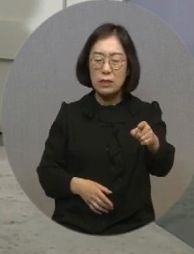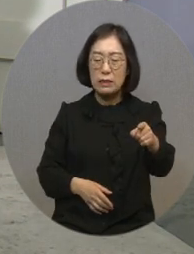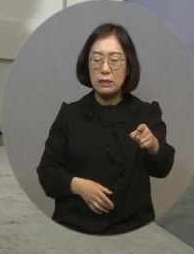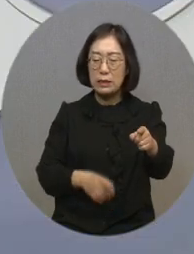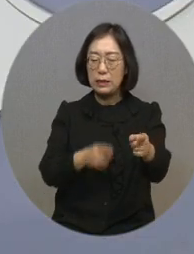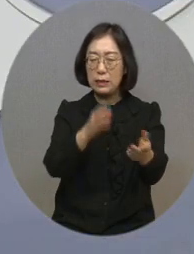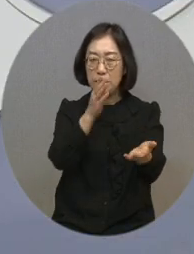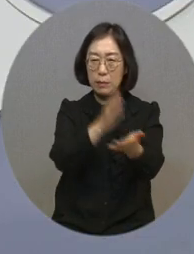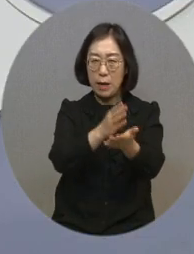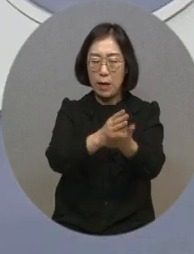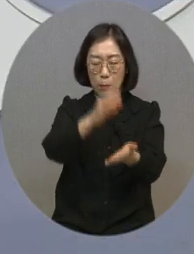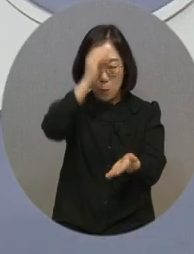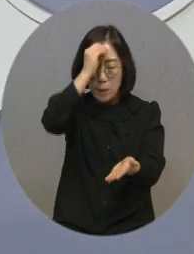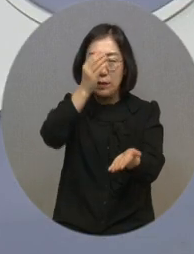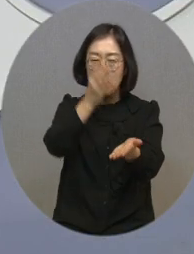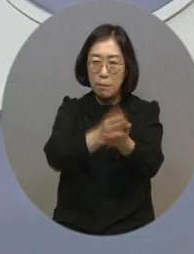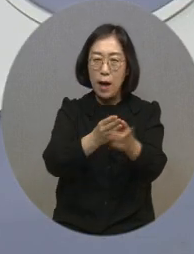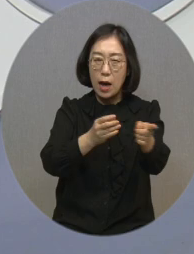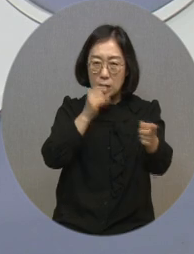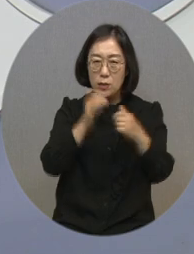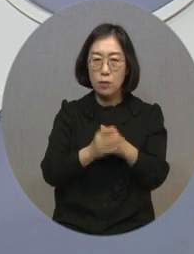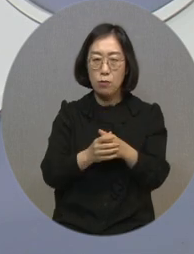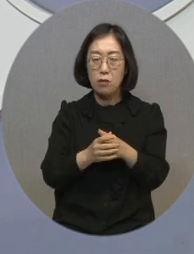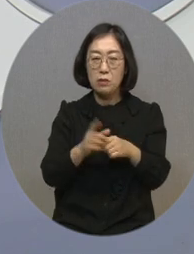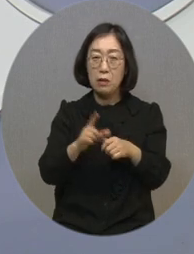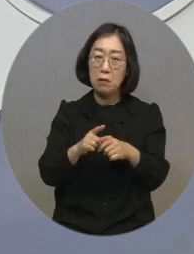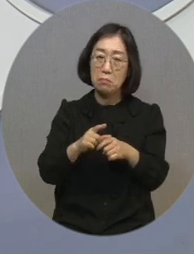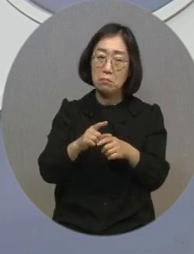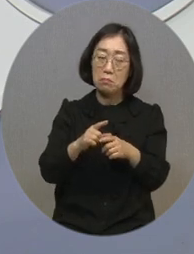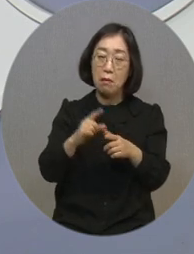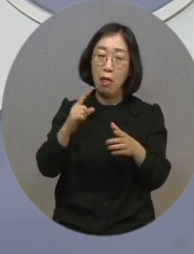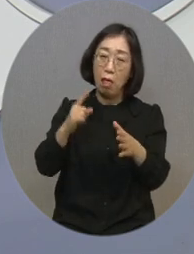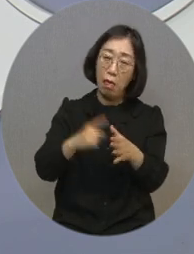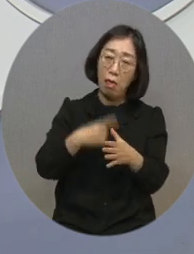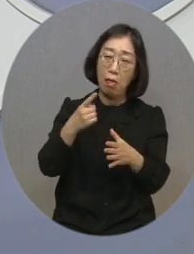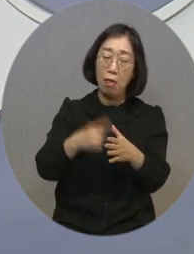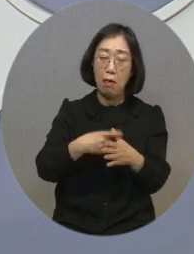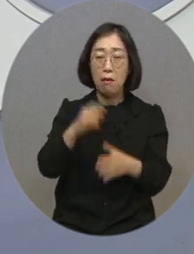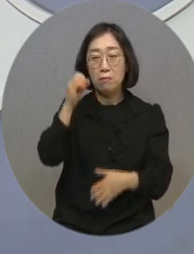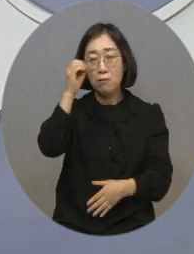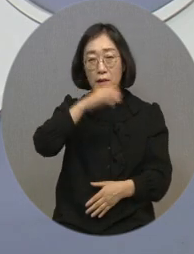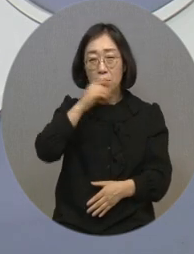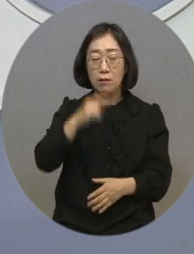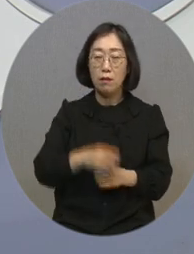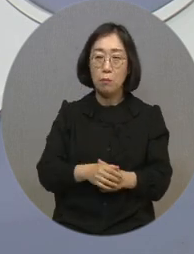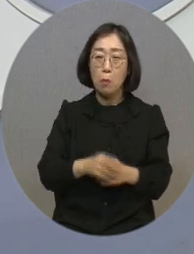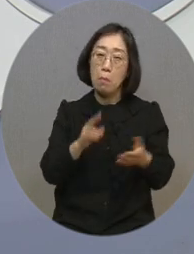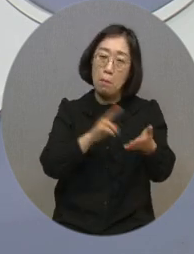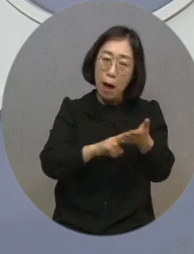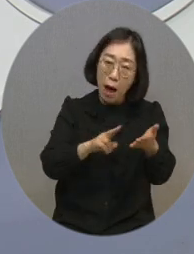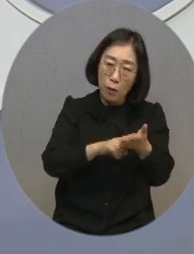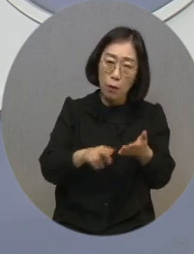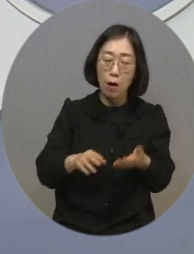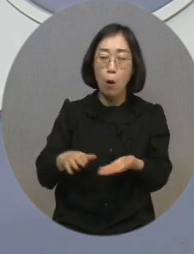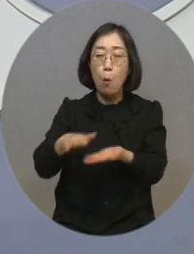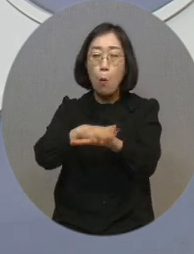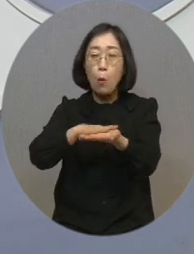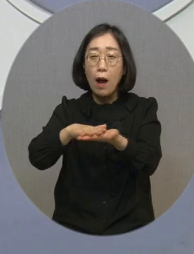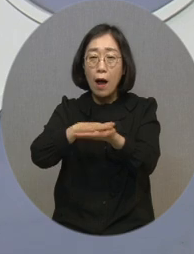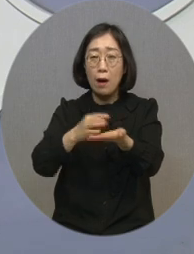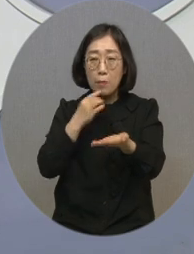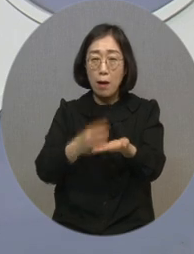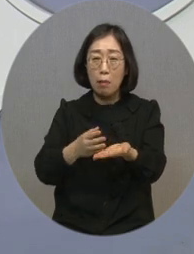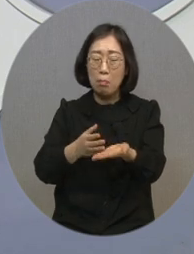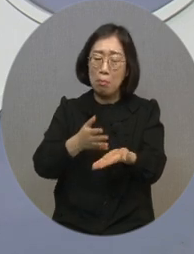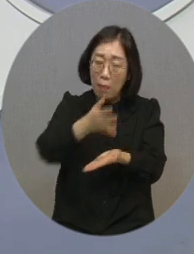그러니까 이제 하면은 이제 시간을 이제 허송세월, 소위 말하는 이제 뭐 만화가게라든지 오락실에서 이제 그런 걸 보고